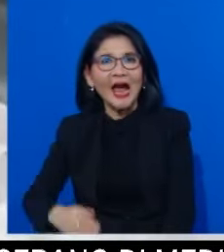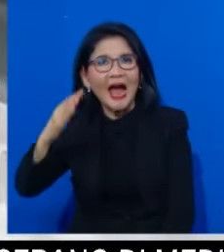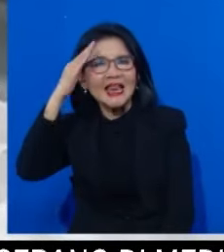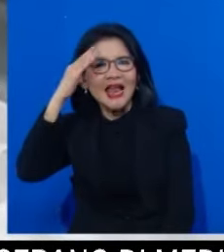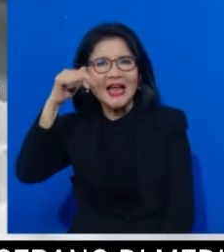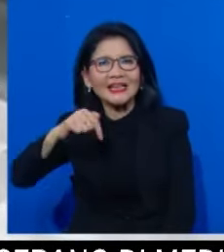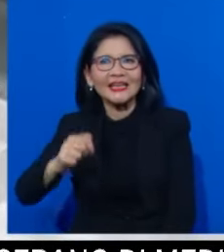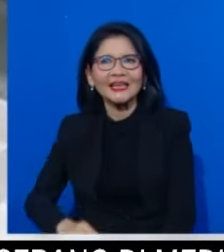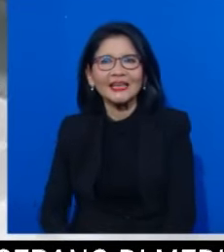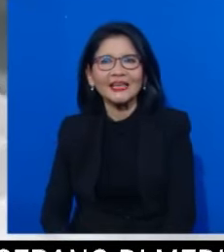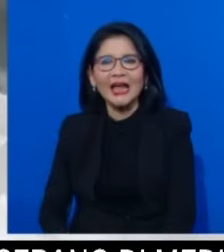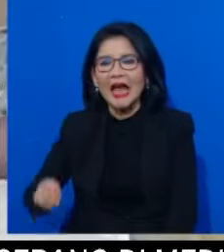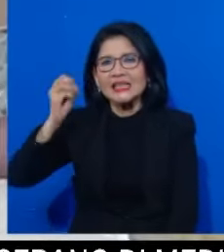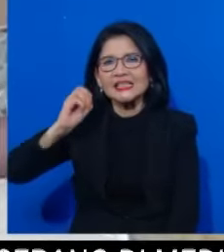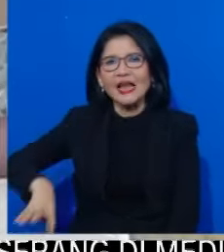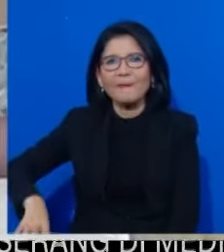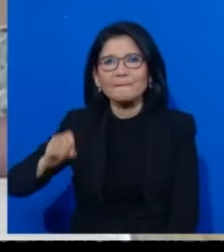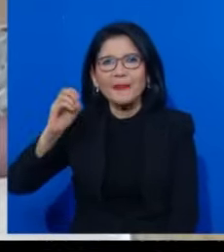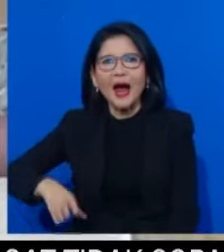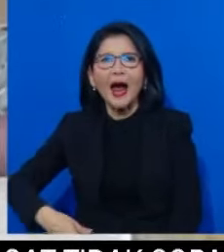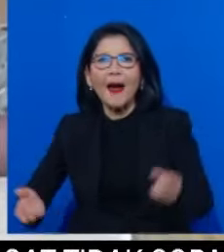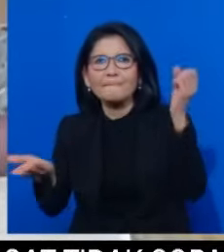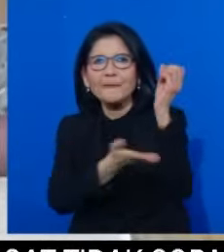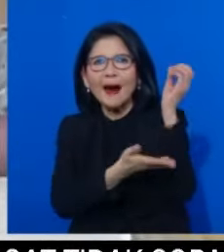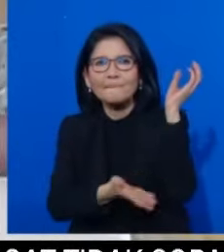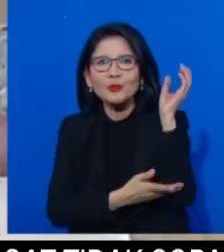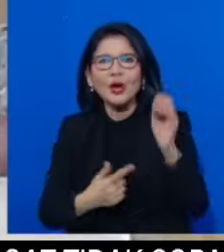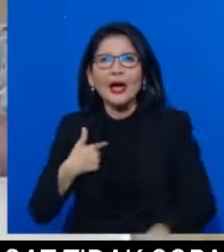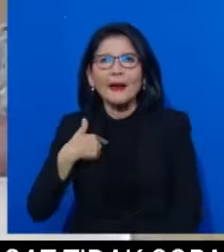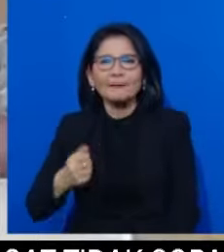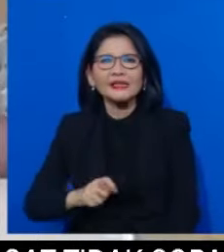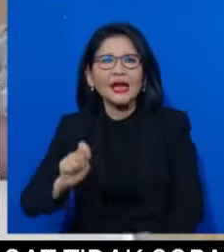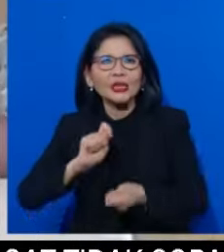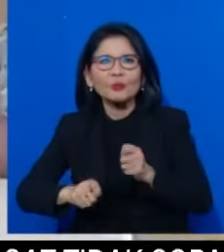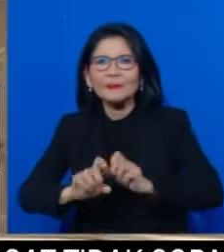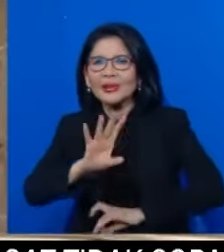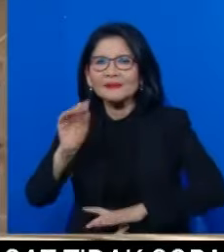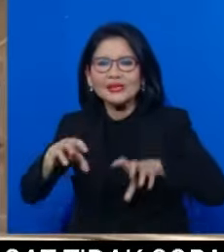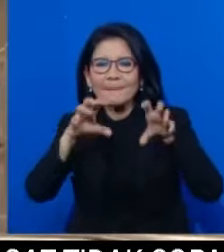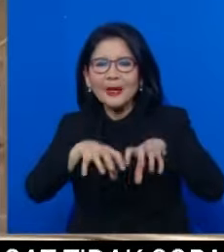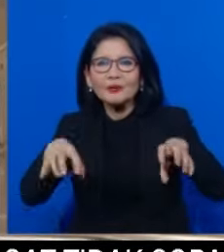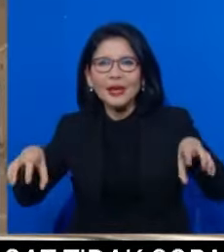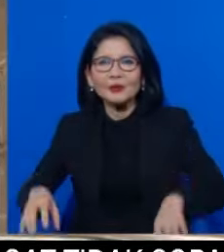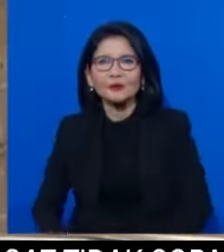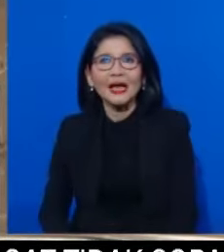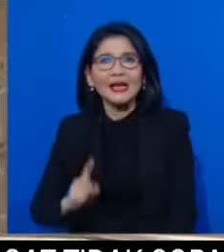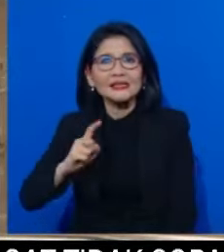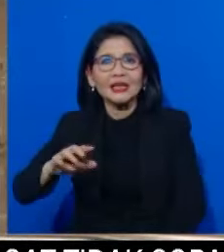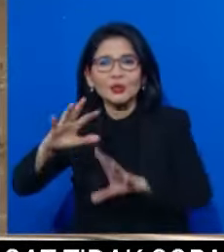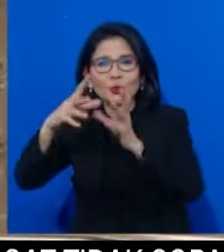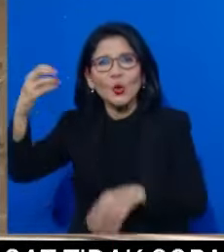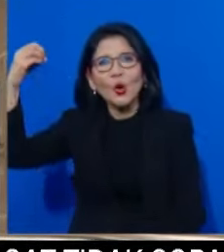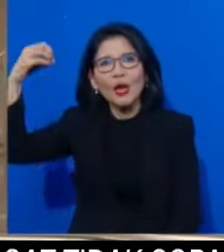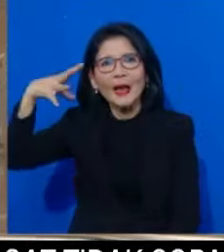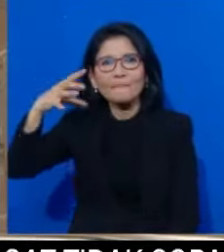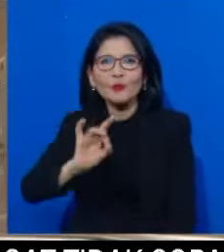tahun ini, limbah bambu yang terbuang dapat dimanfaatkannya menjadi aneka benda kerajinan. Salah satunya lampu hias